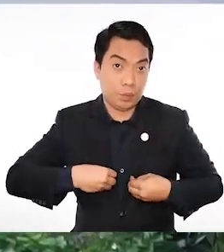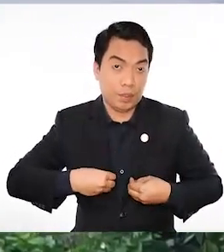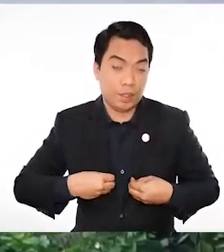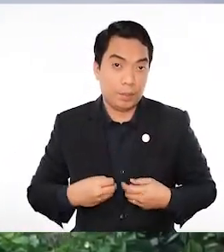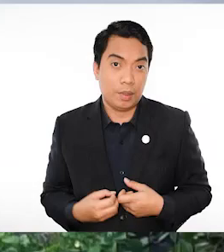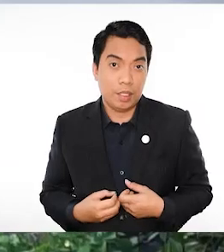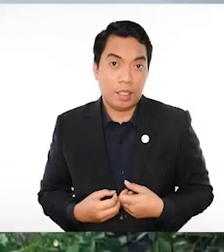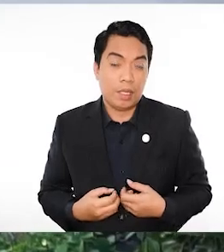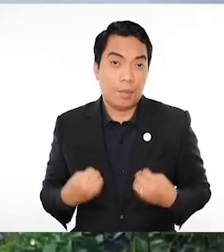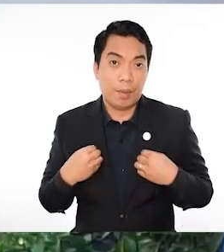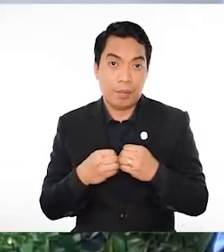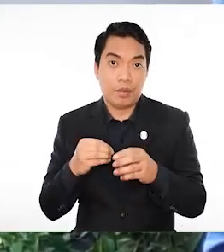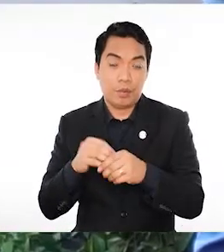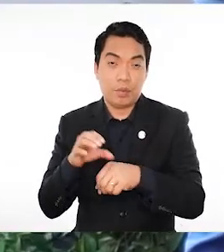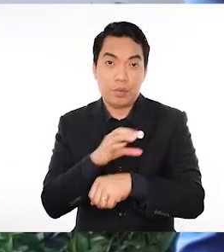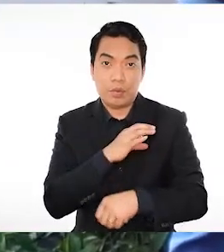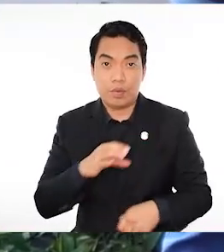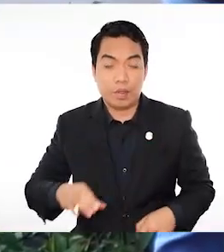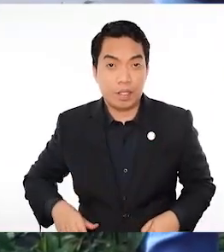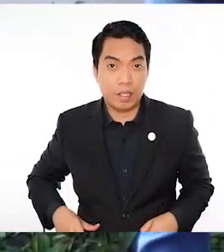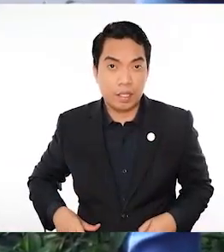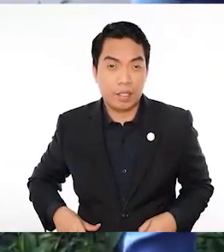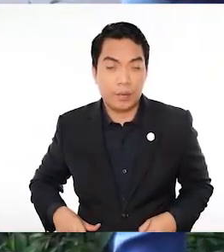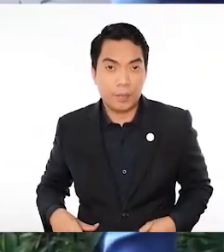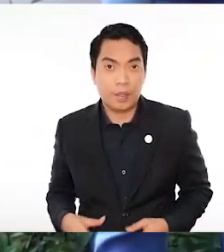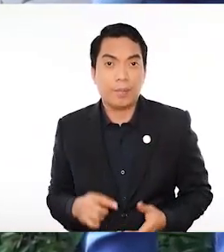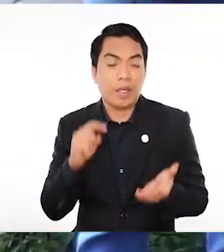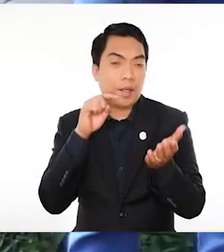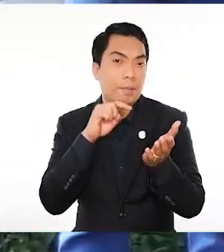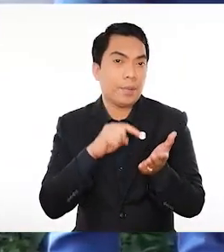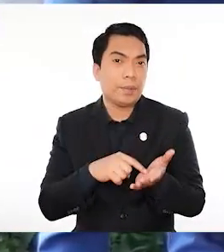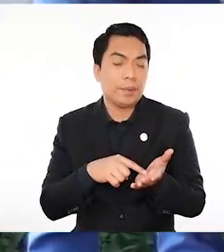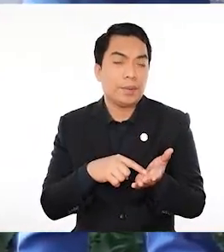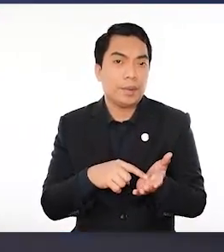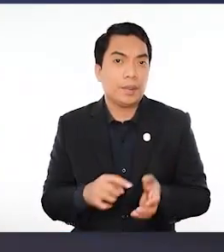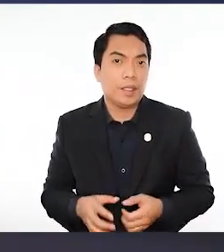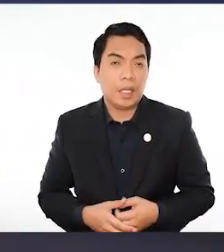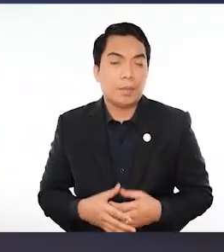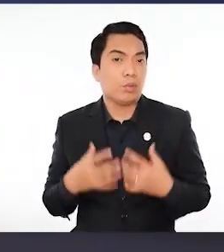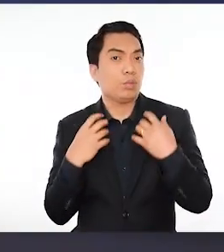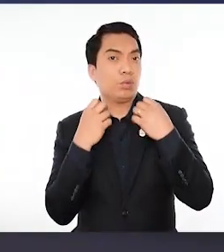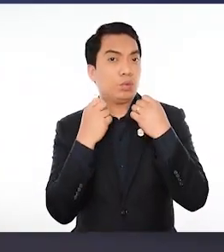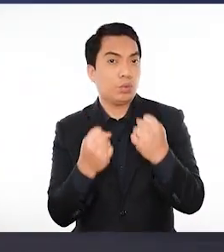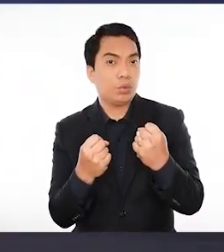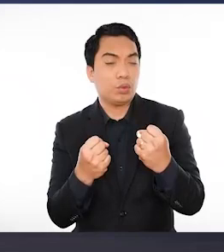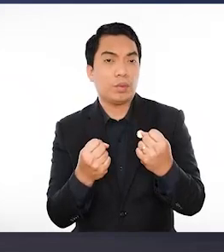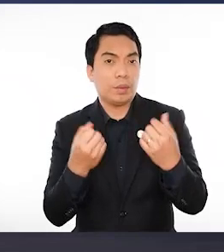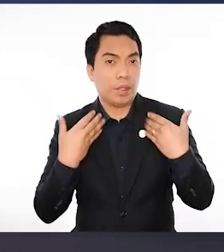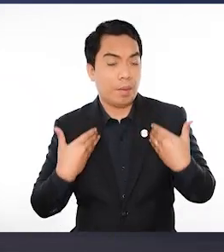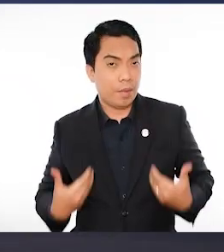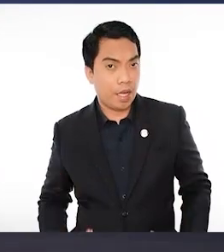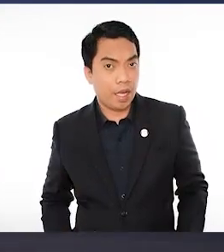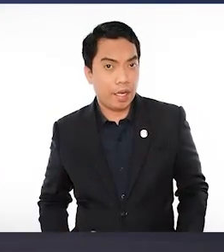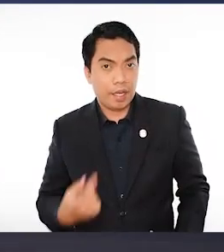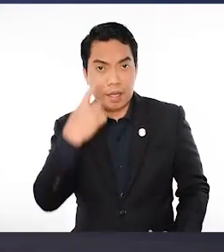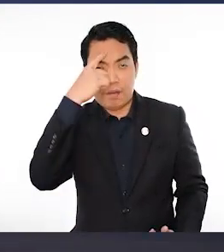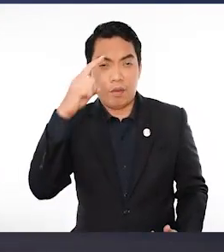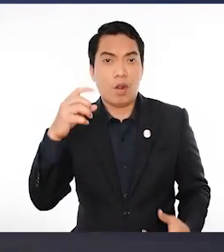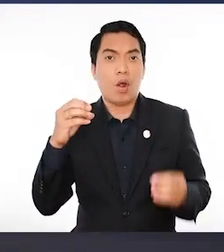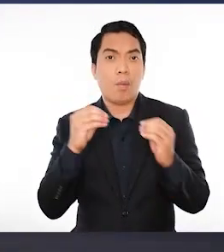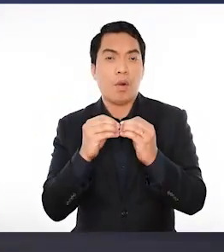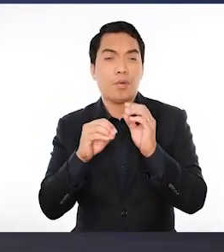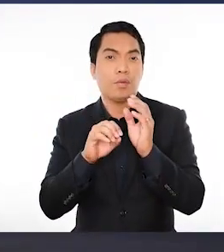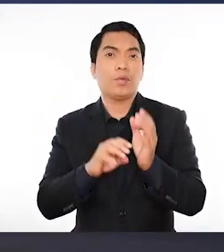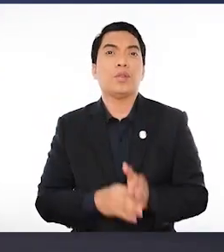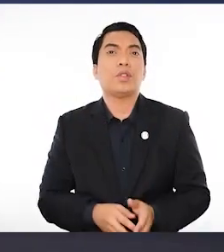sa Iglesia ni Cristo. Magsisilbi po itong lakas ng aming pangangatawan para mas maipagpatuloy